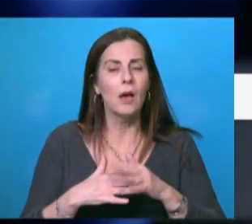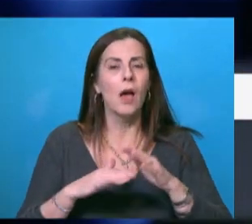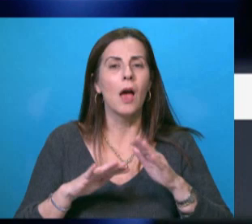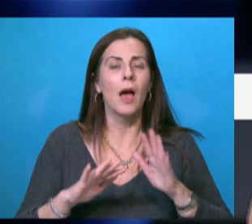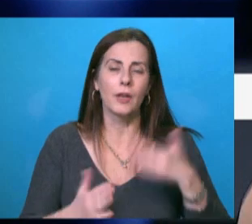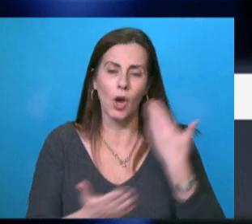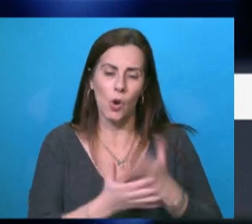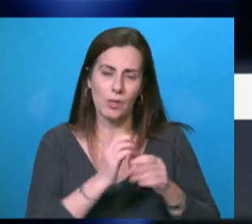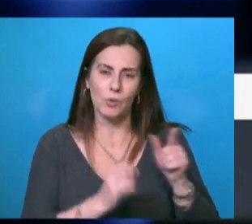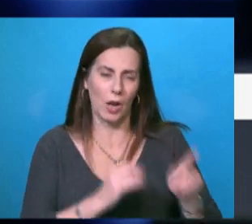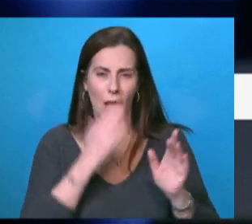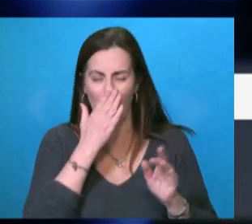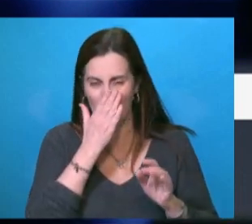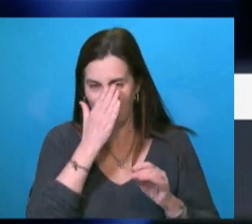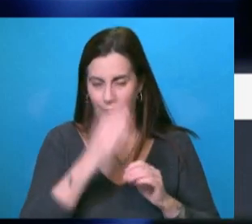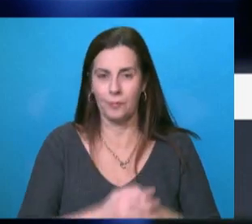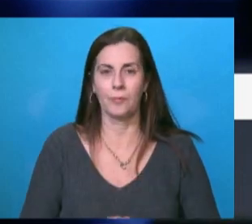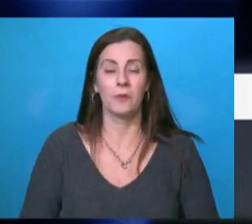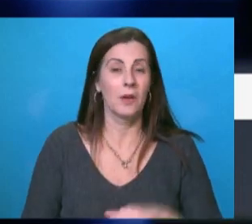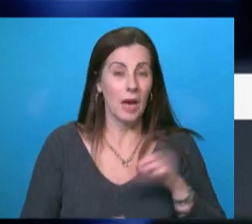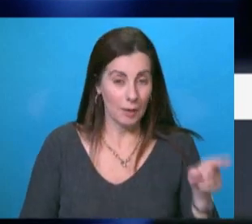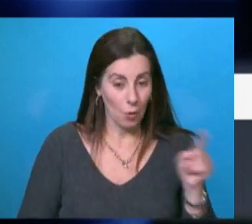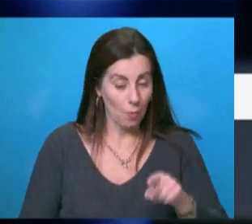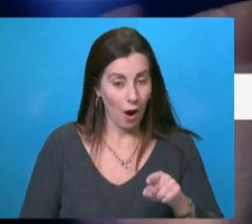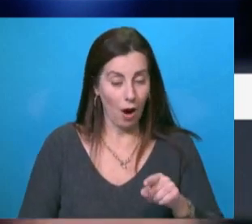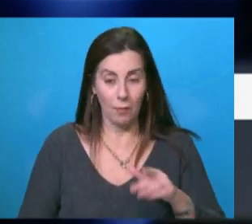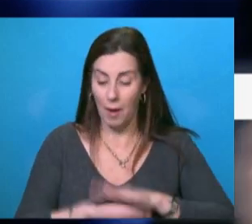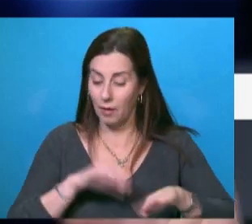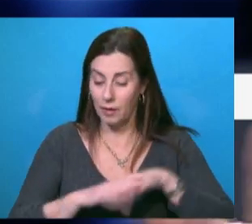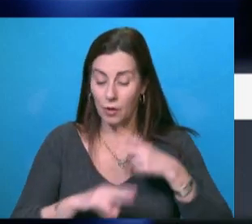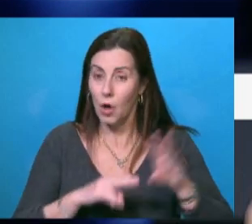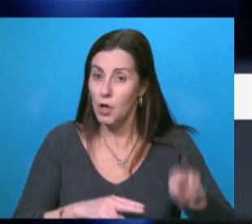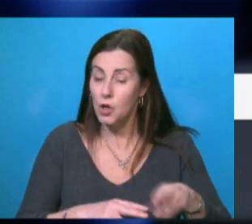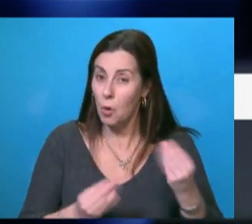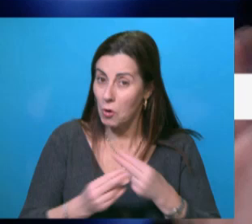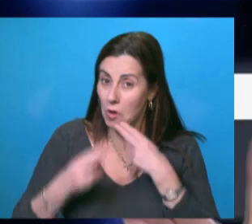המשפטי לממשלה. האם הוא בא בידיים נקיות? האם יש לו איזה חשבון אישי עם